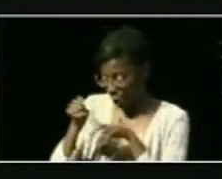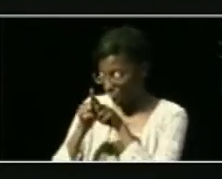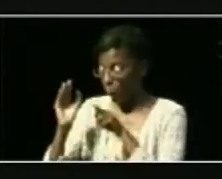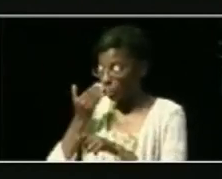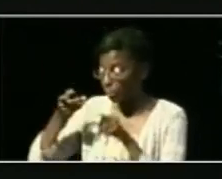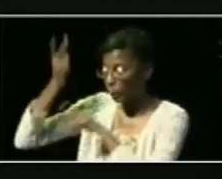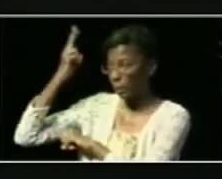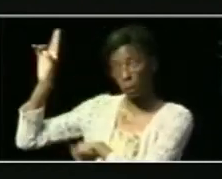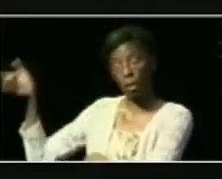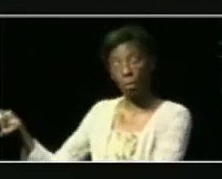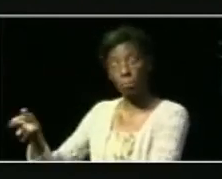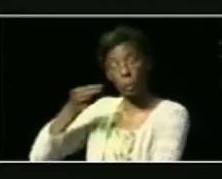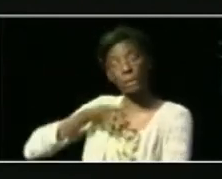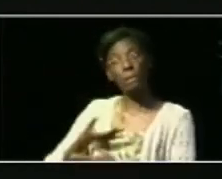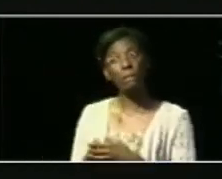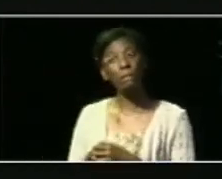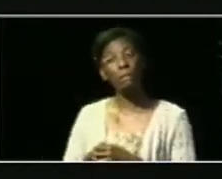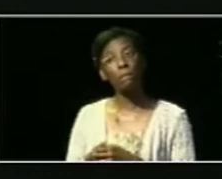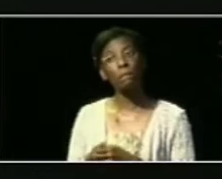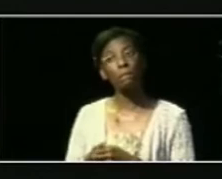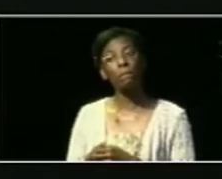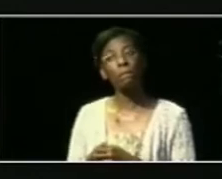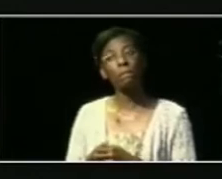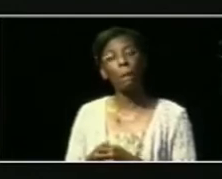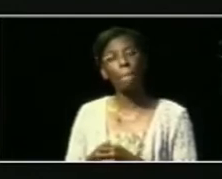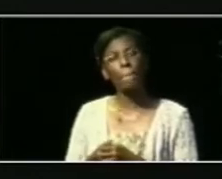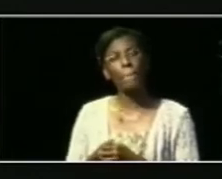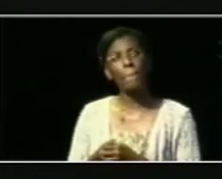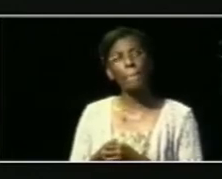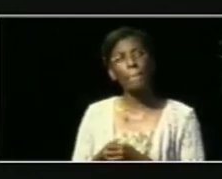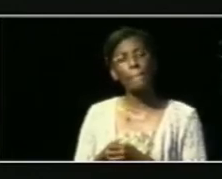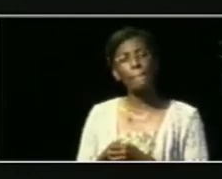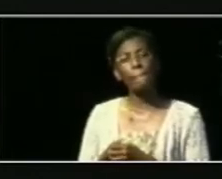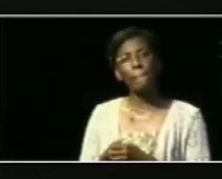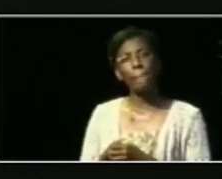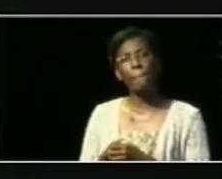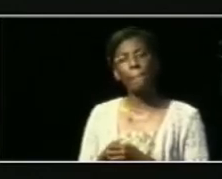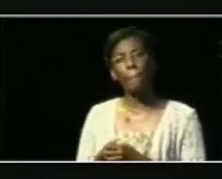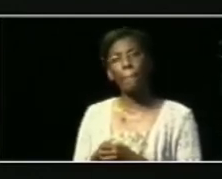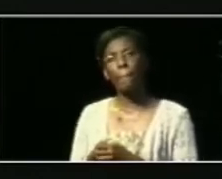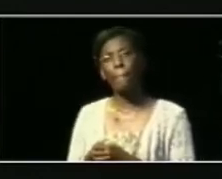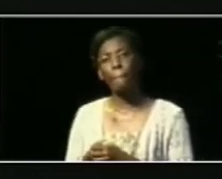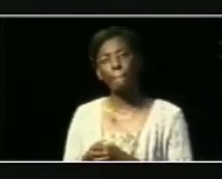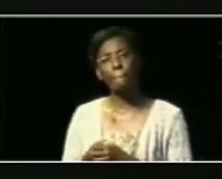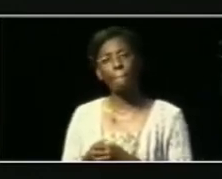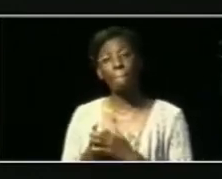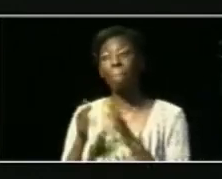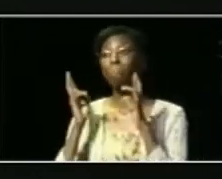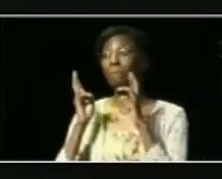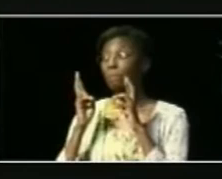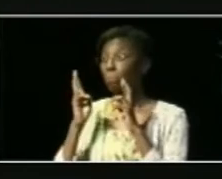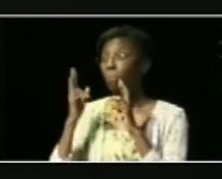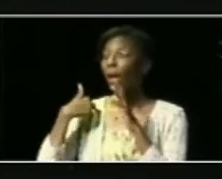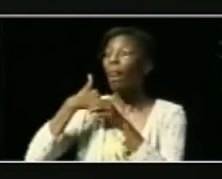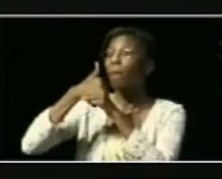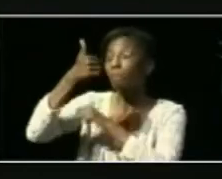know, I hope that we will meet again next year. J'espère que nous allons nous